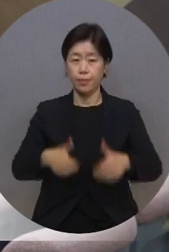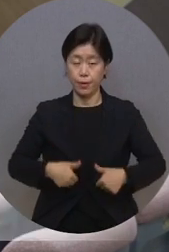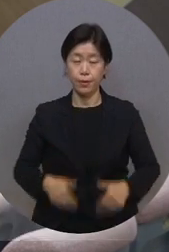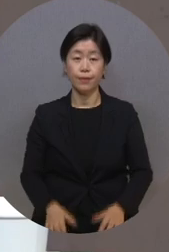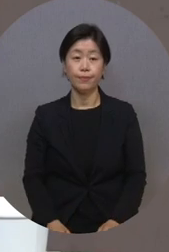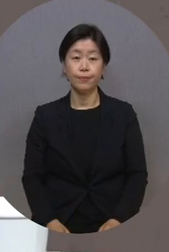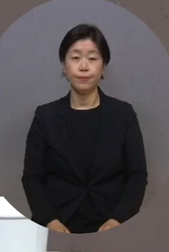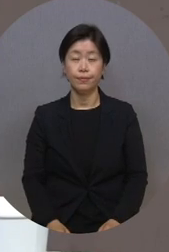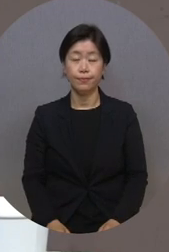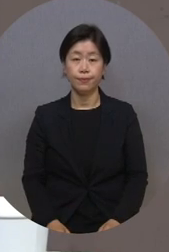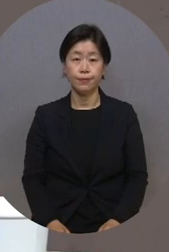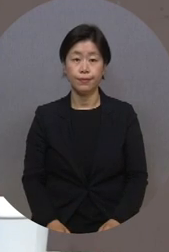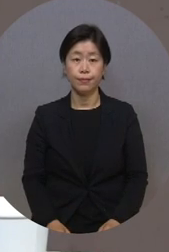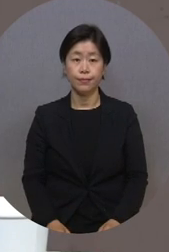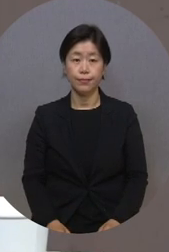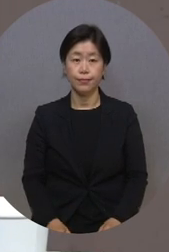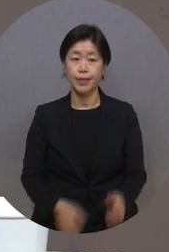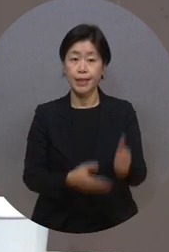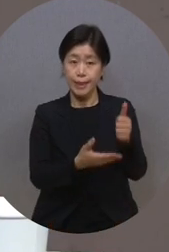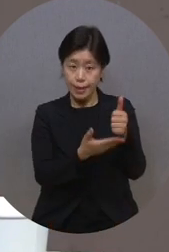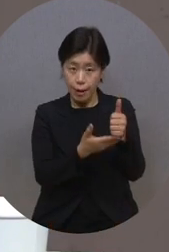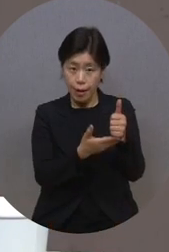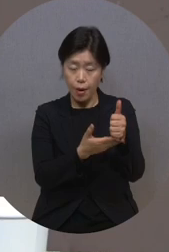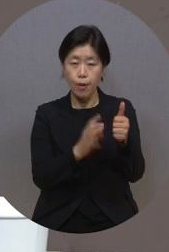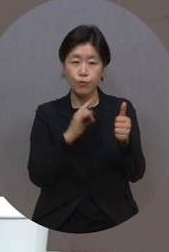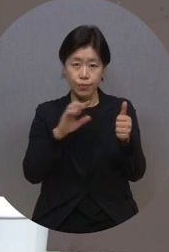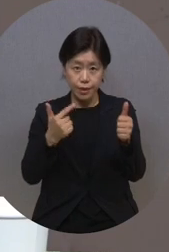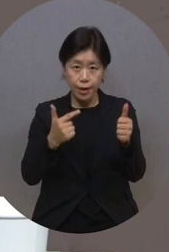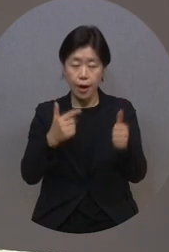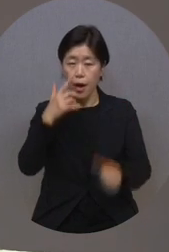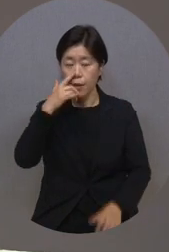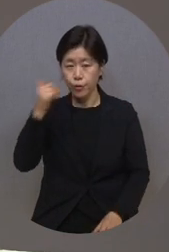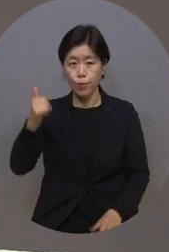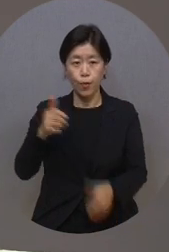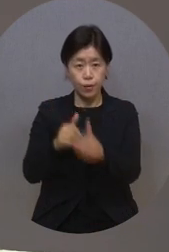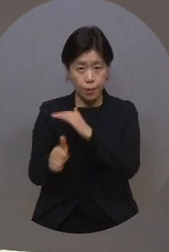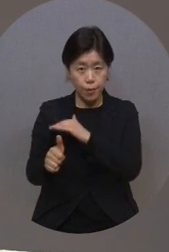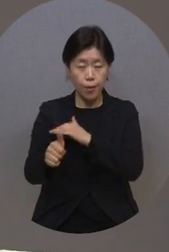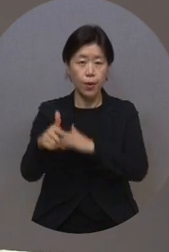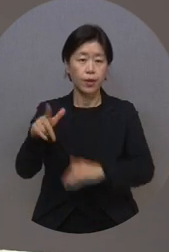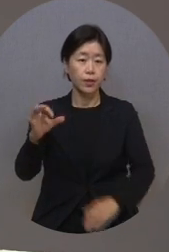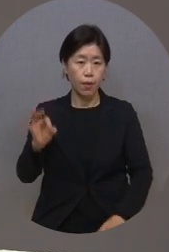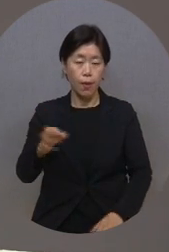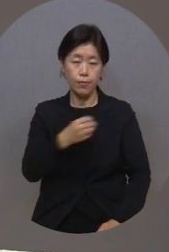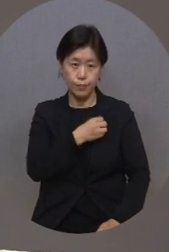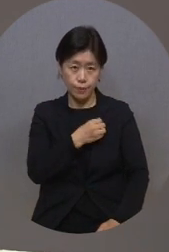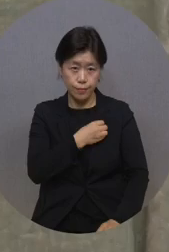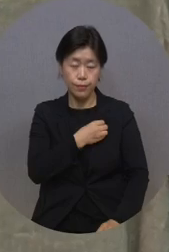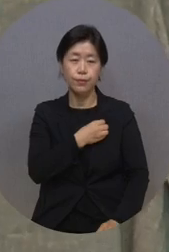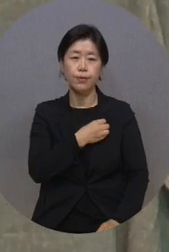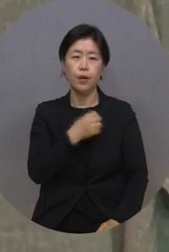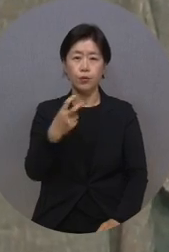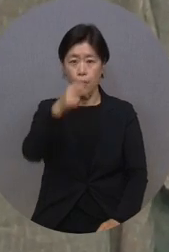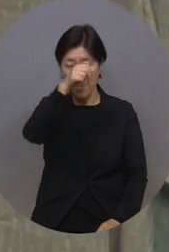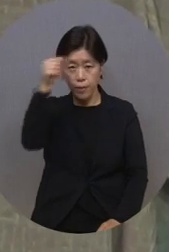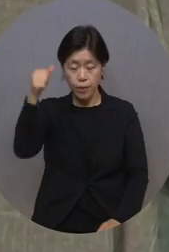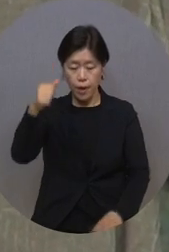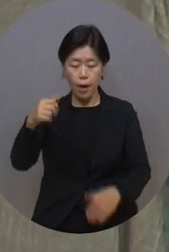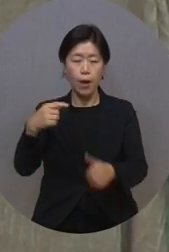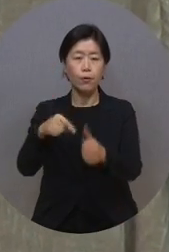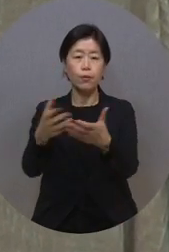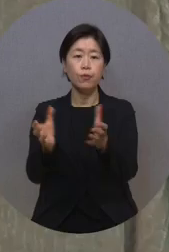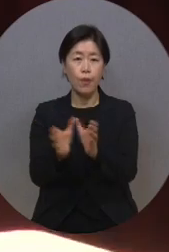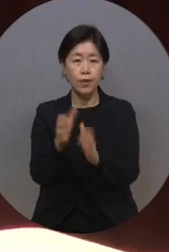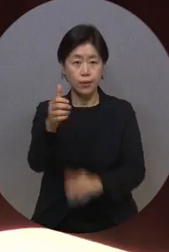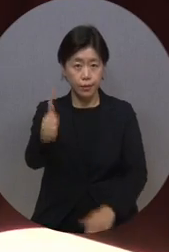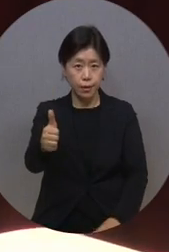개최하게 되었습니다. 김현수 의원을 자장으로 정은주 학부모 대표, 정현호 의원, 조명희 평생교육원장,